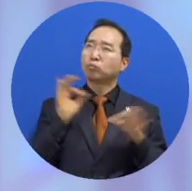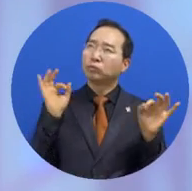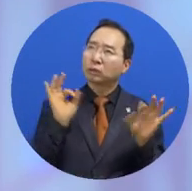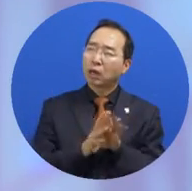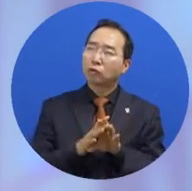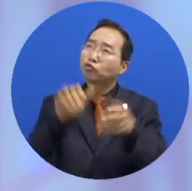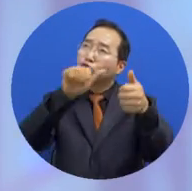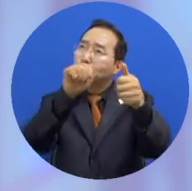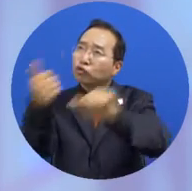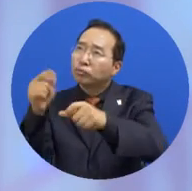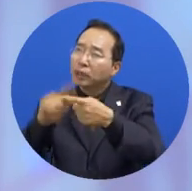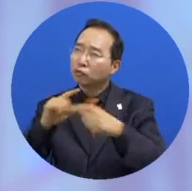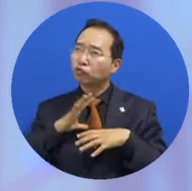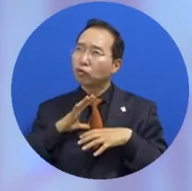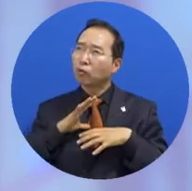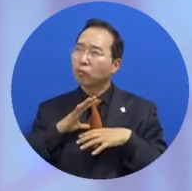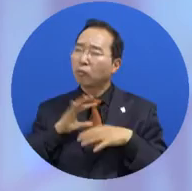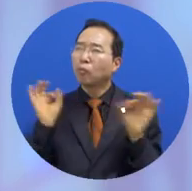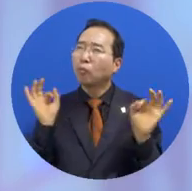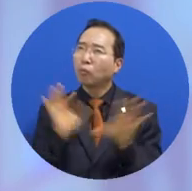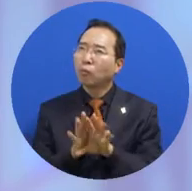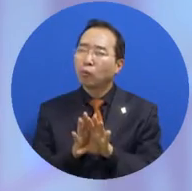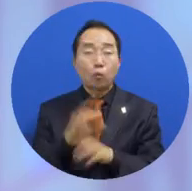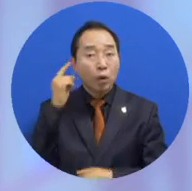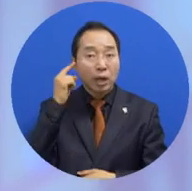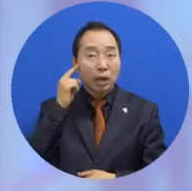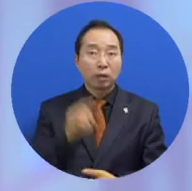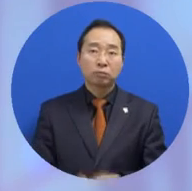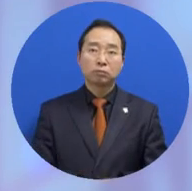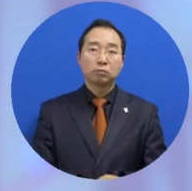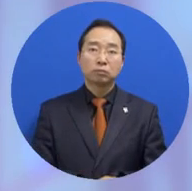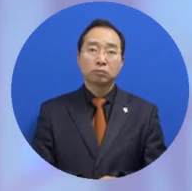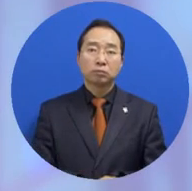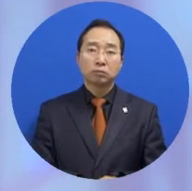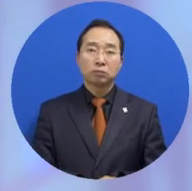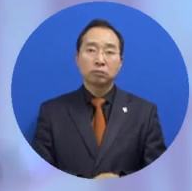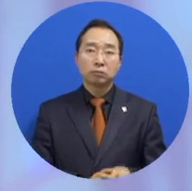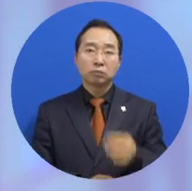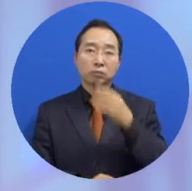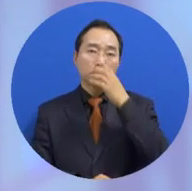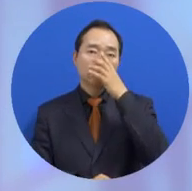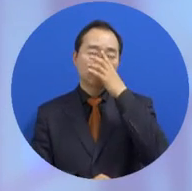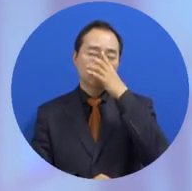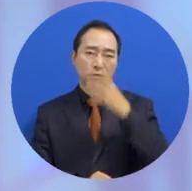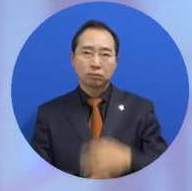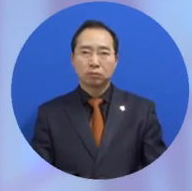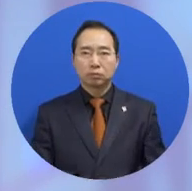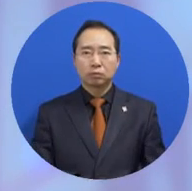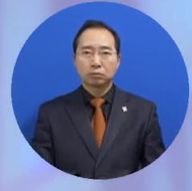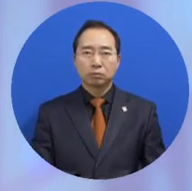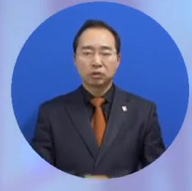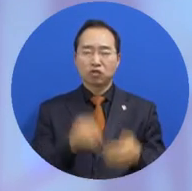죽음에 대한 두려움도 많이 사라져 버렸어요. 왜냐? 나는